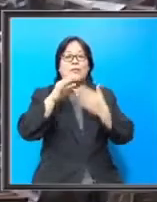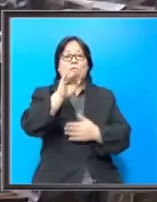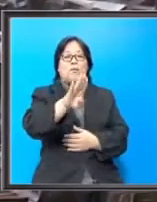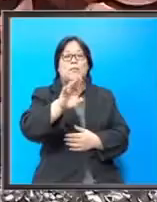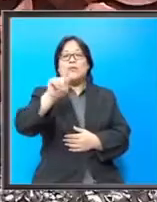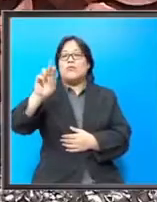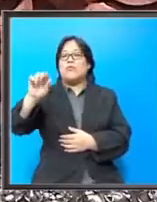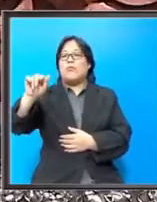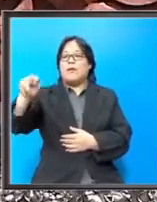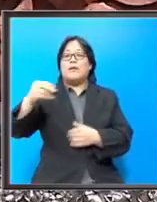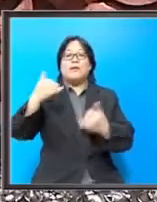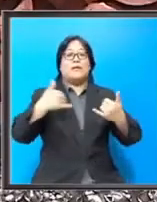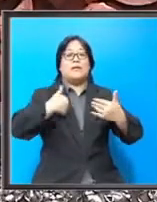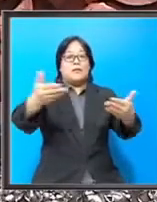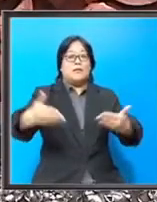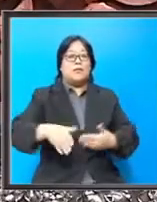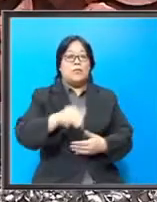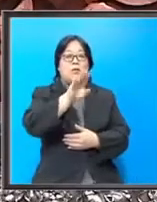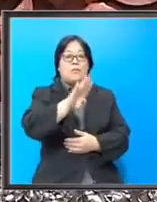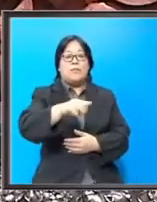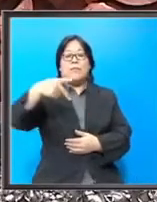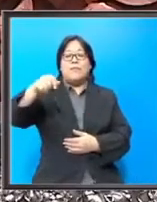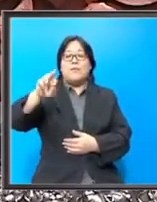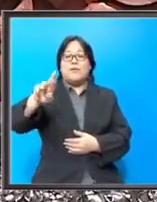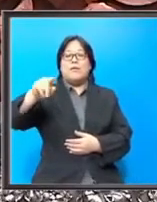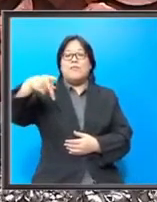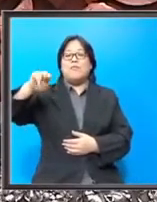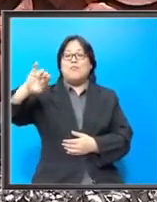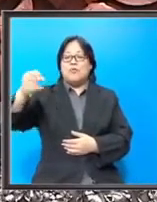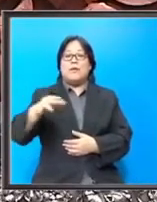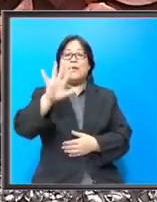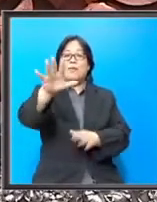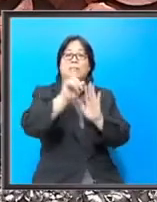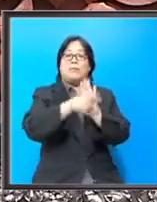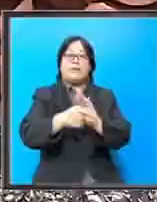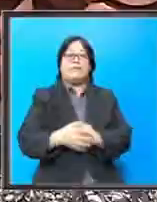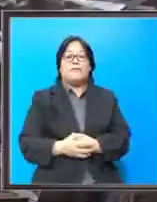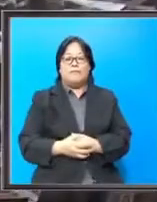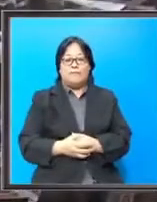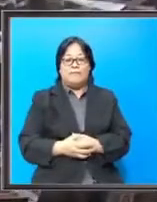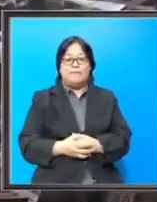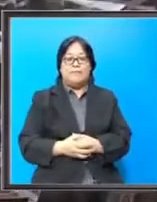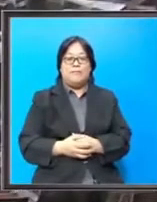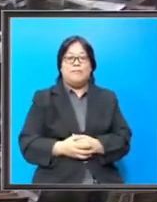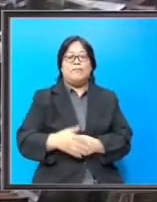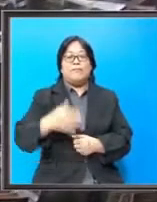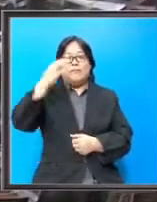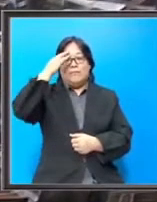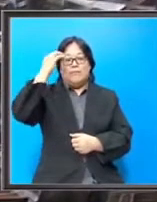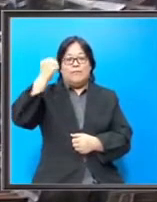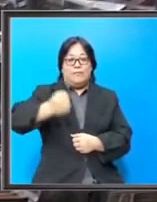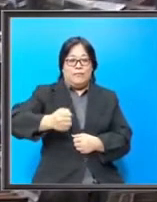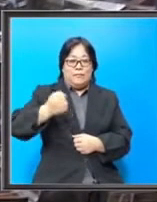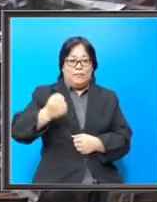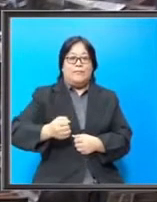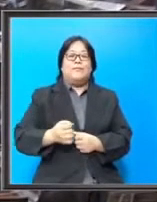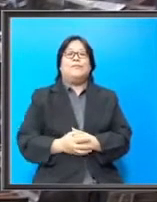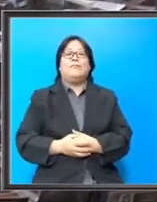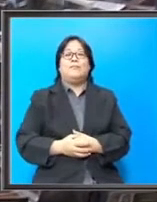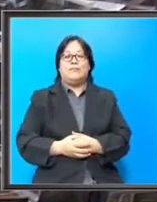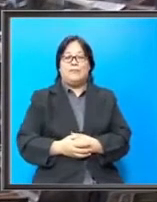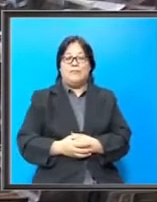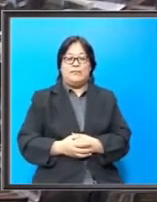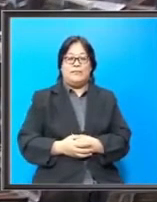hygrometer orange karena saya jemput yang baru fase putih bimini sebelum Rohman Rohim salamualaikum